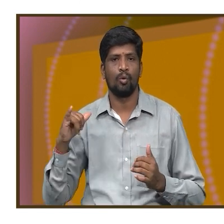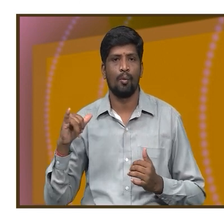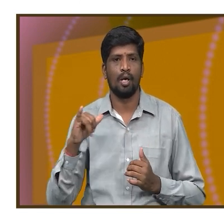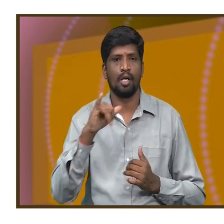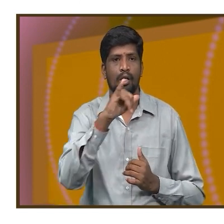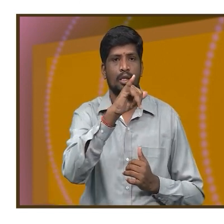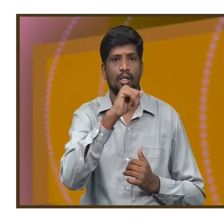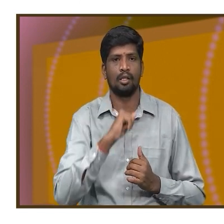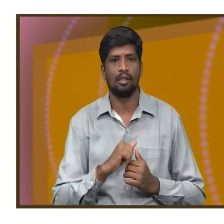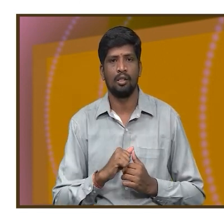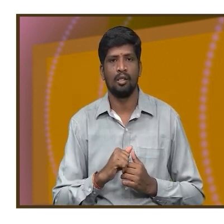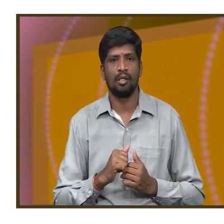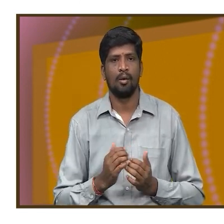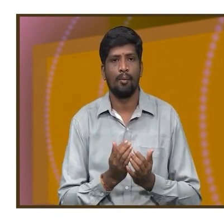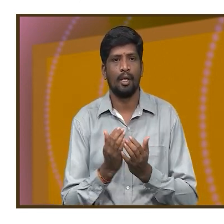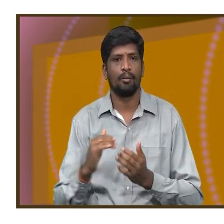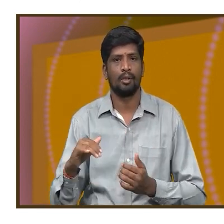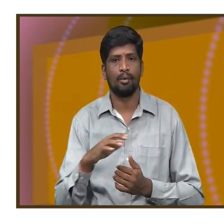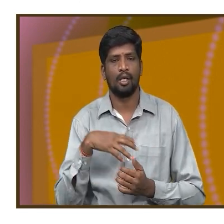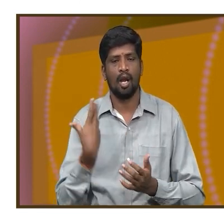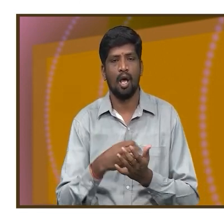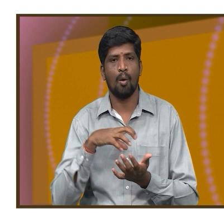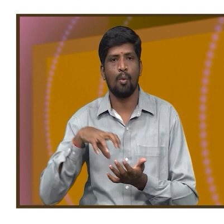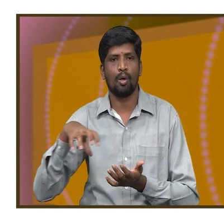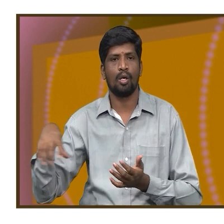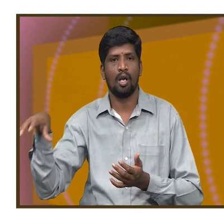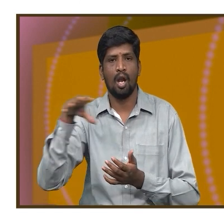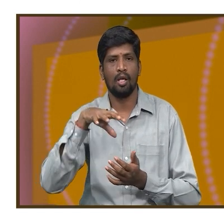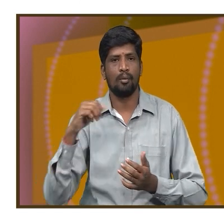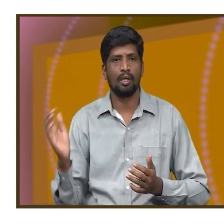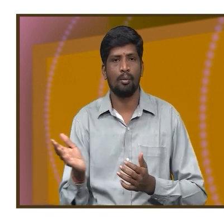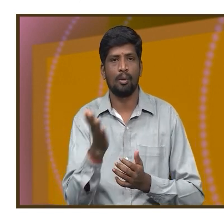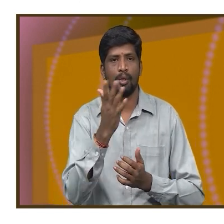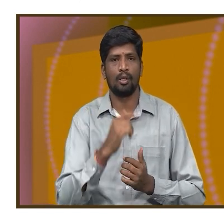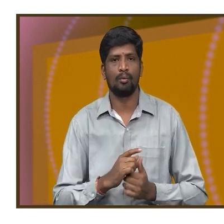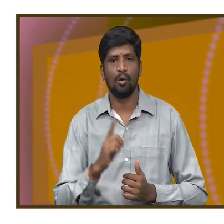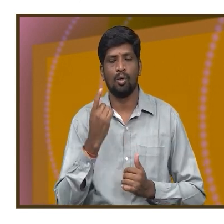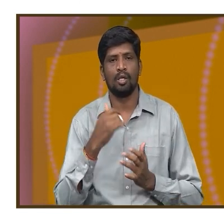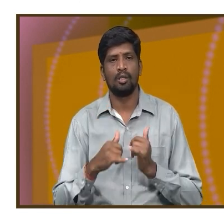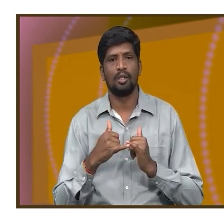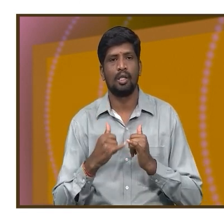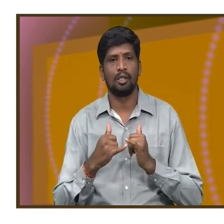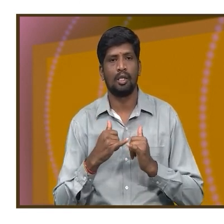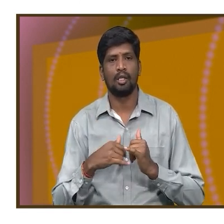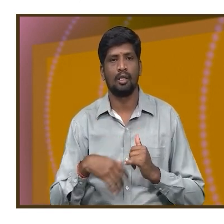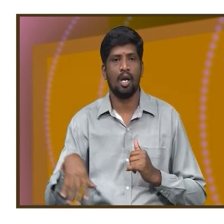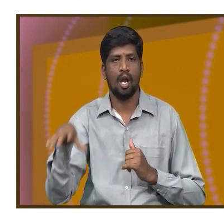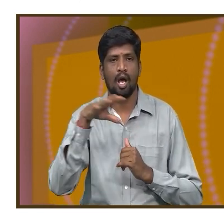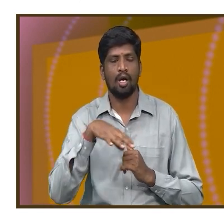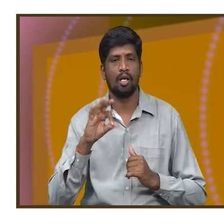விமானத்தில் பயணம் செய்யும் பொழுது எல்லா பொருட்களையும் எவ்வாறு ஒரு முக்கியமானதோ அது மாதிரி ஒரு சிறுகதையில்